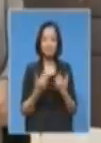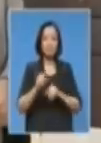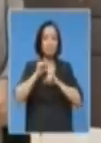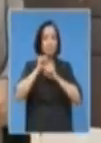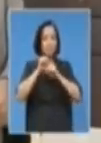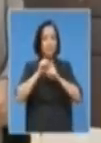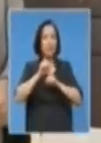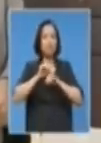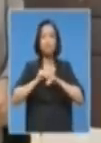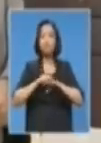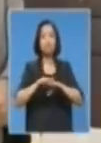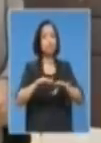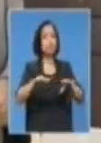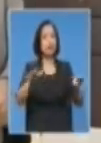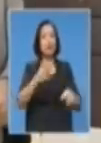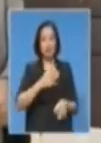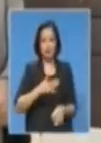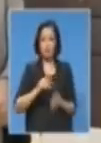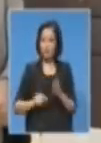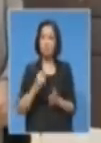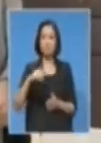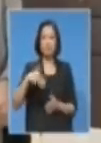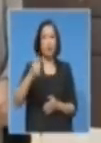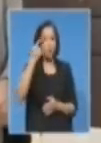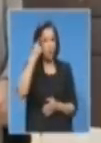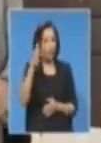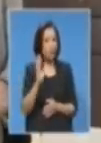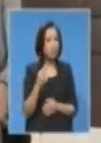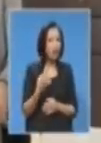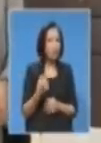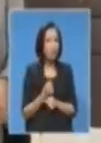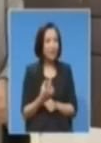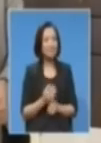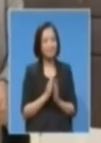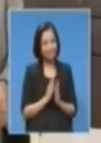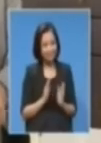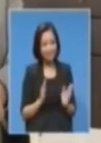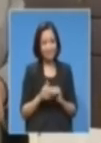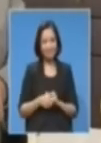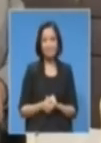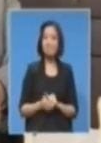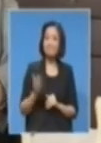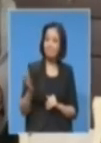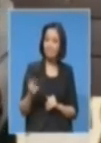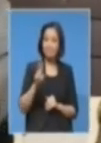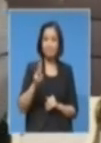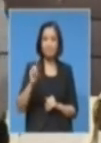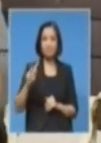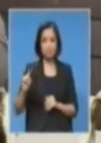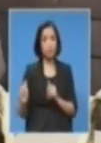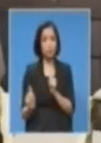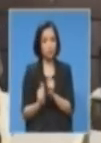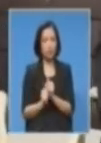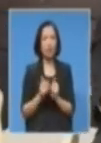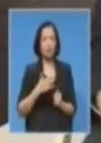ได้อย่างเต็มภาคภูมิว่าเราจะเดินและรู้กำหนดที่จะเดินแล้วนะครับขอบพระคุณมากครับท่านรัฐมนตรีช่วยครับ ครับ ผ